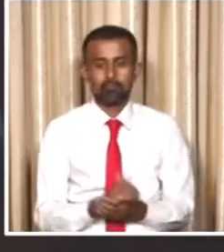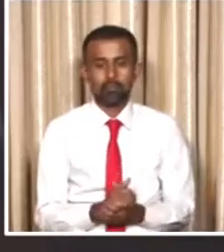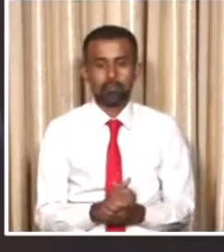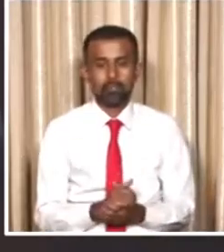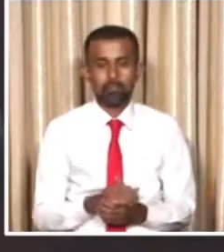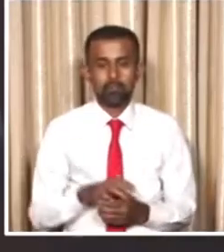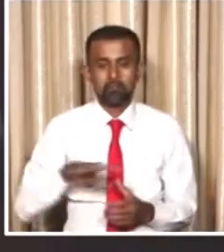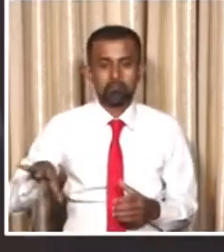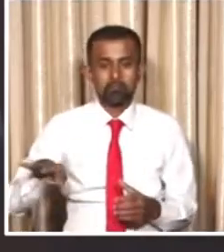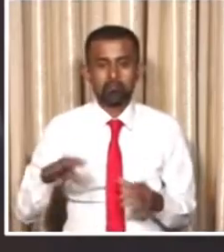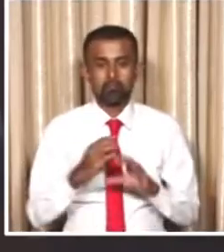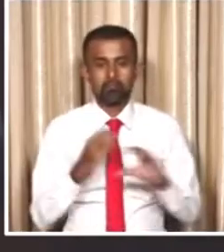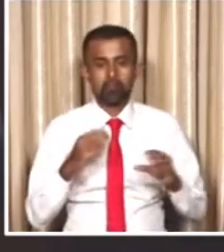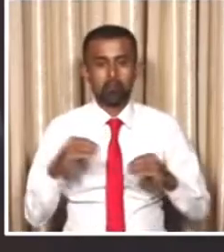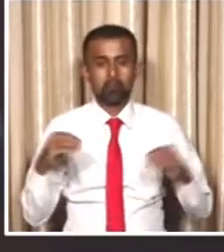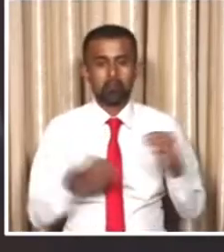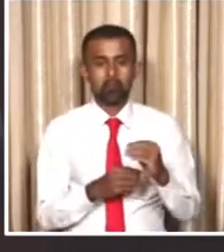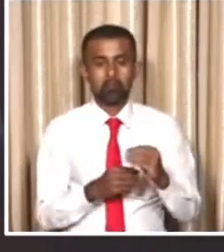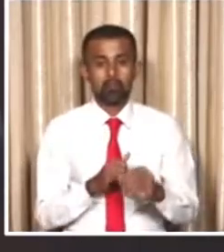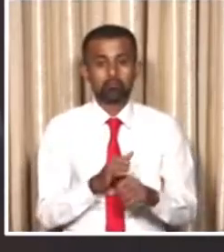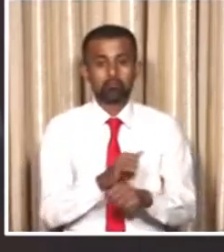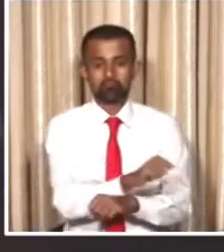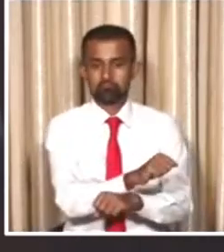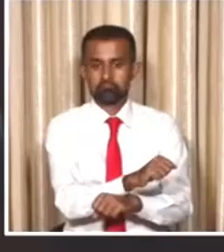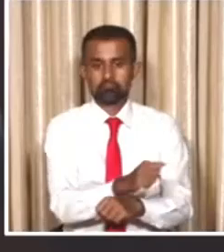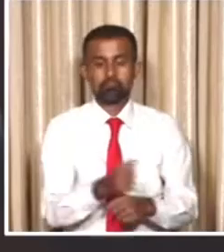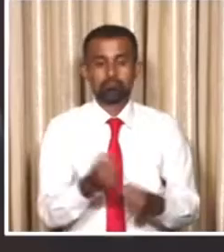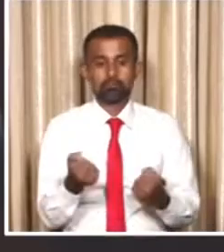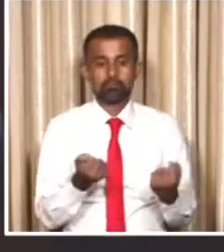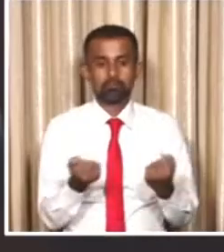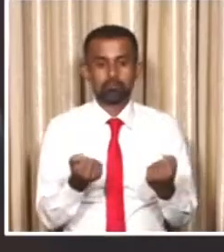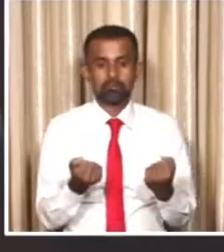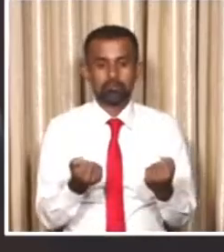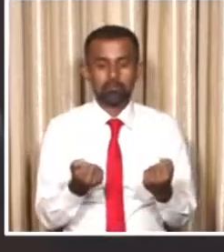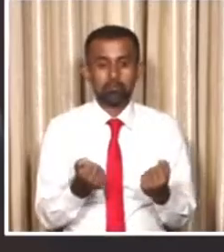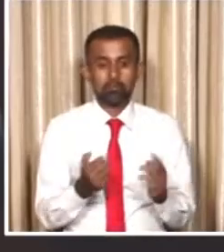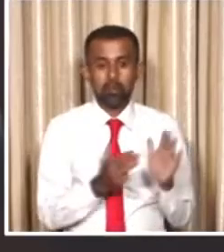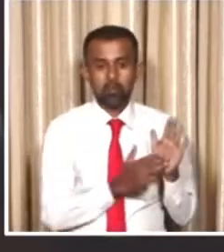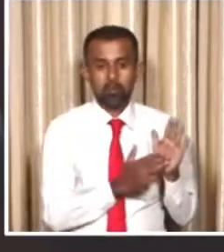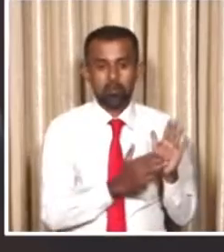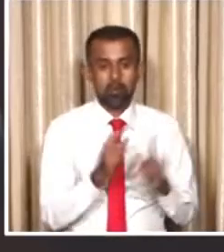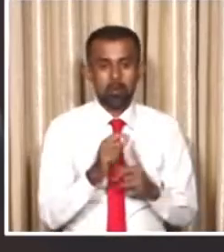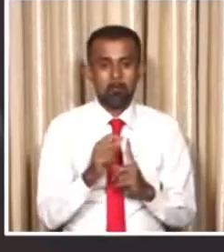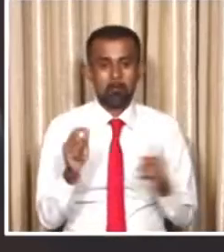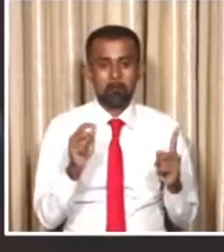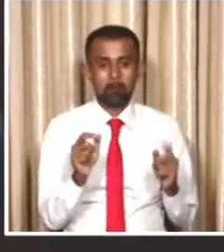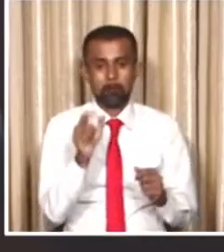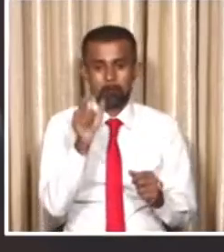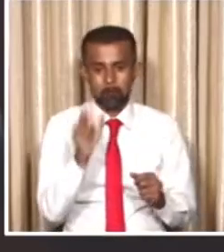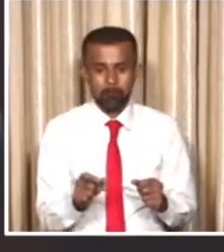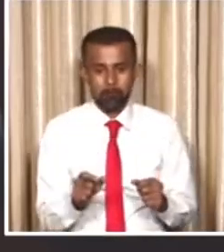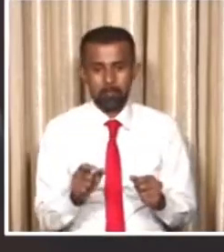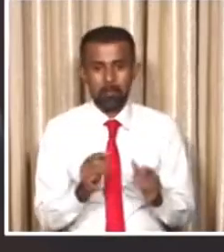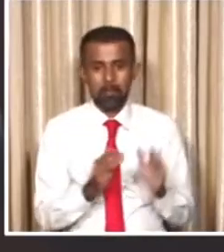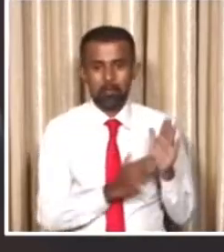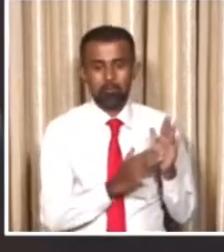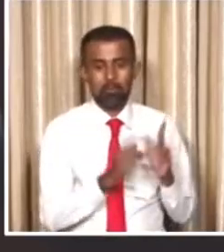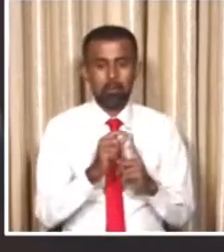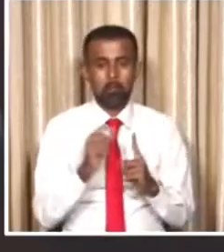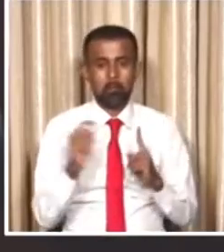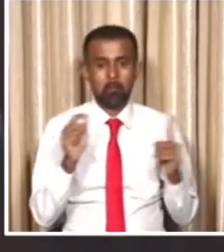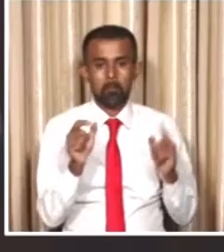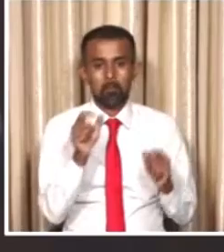ගලිබවුසරය වෙනුවට යුද ටැංකියක්. ඒ යුද ටැංකිය තමයි අපේ මුජිබ රහමාන් මන්ත්‍රීතුමා. මුජිබ රහමාන්